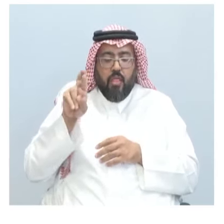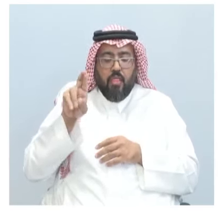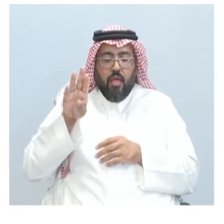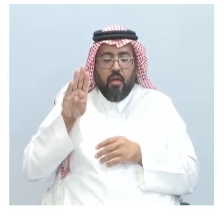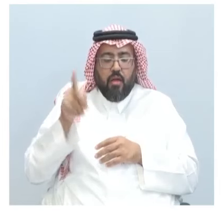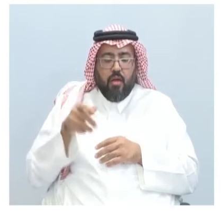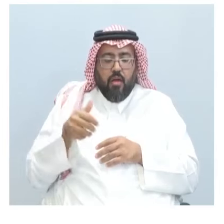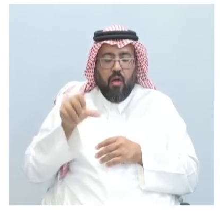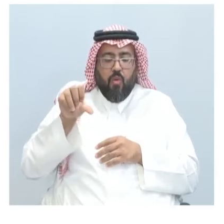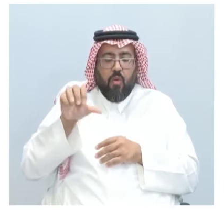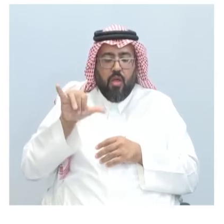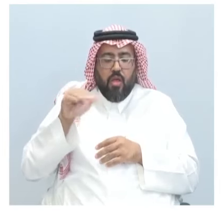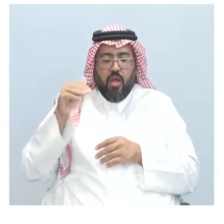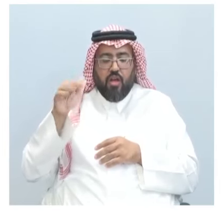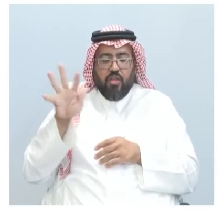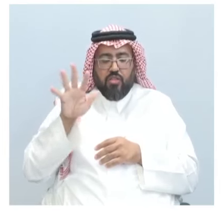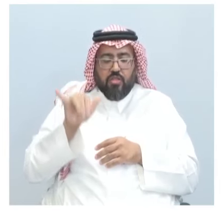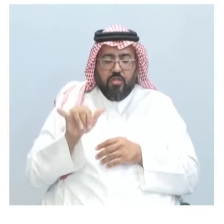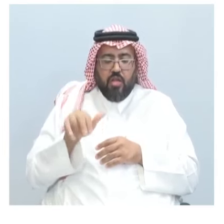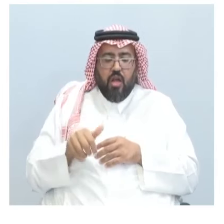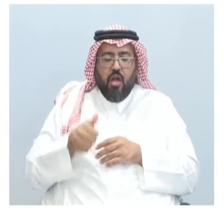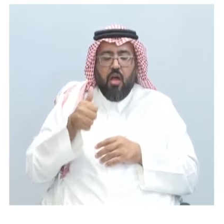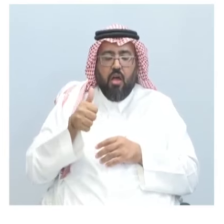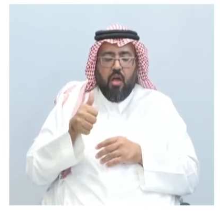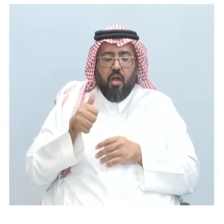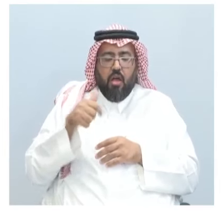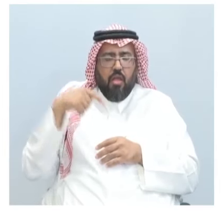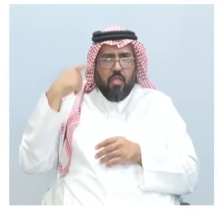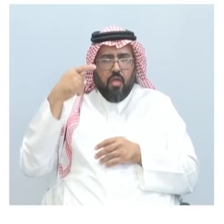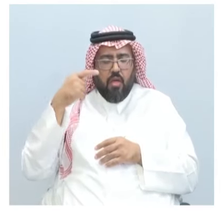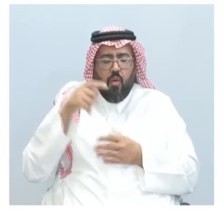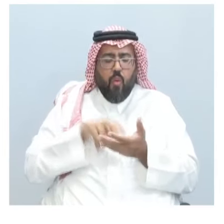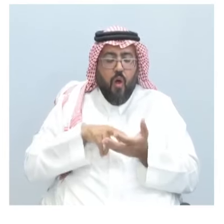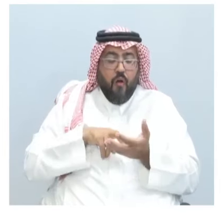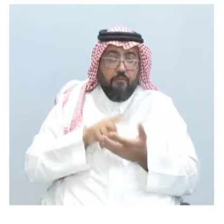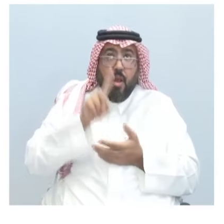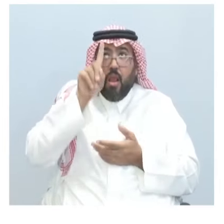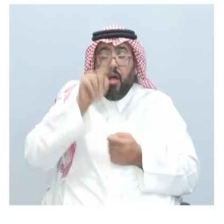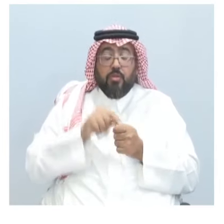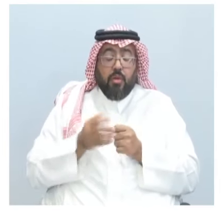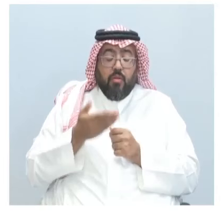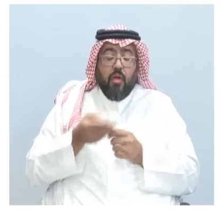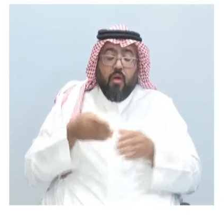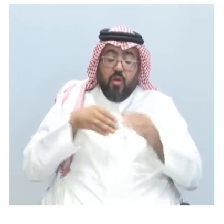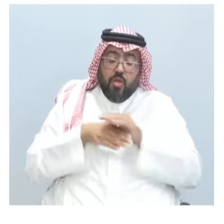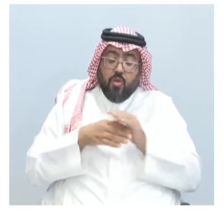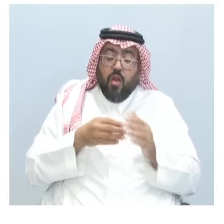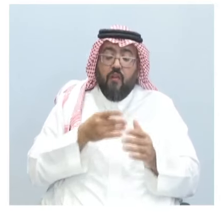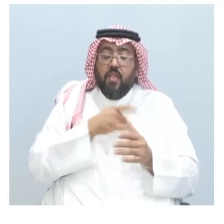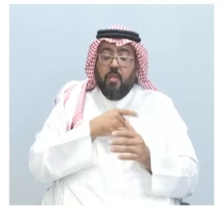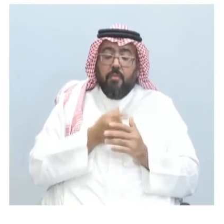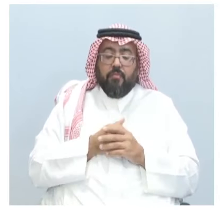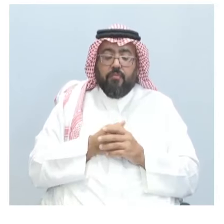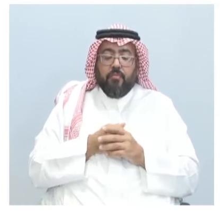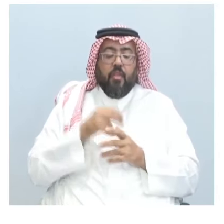او يخاف من الله سبحانه وتعالى فيؤمن بالله ع عز وجل